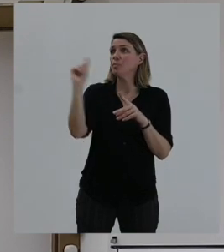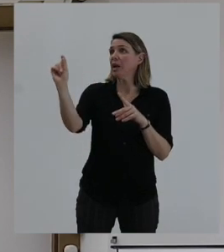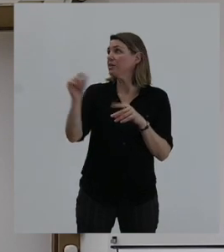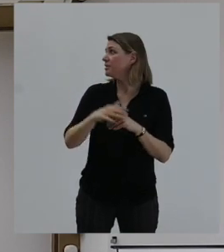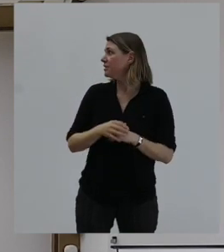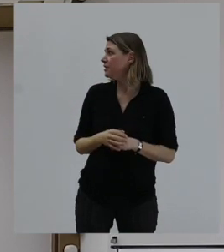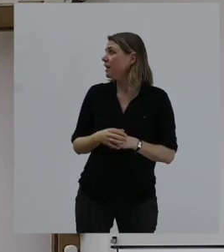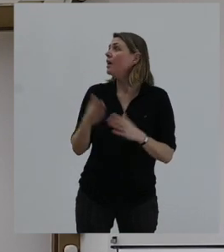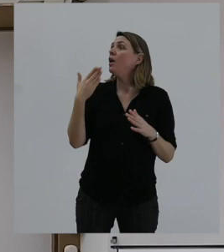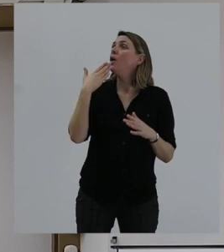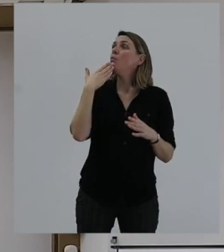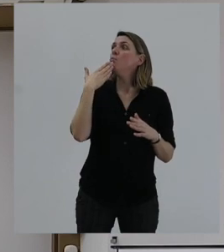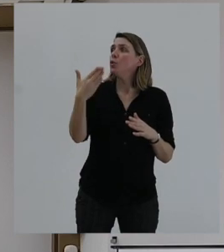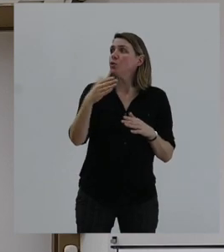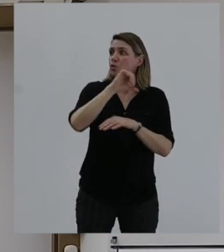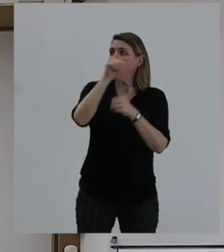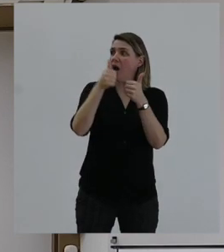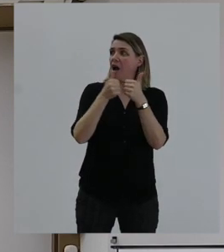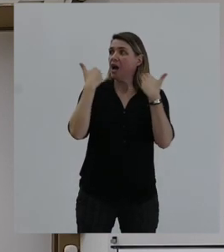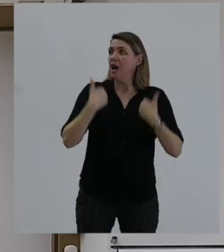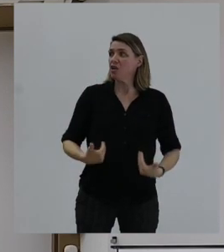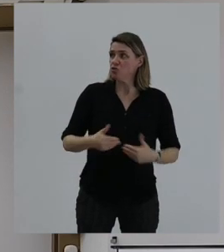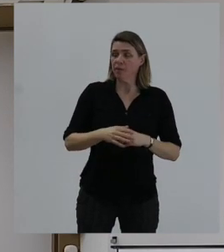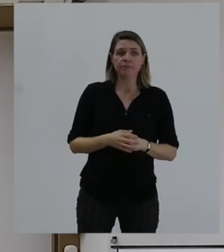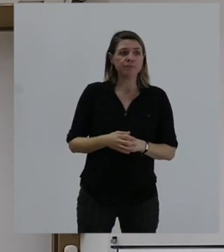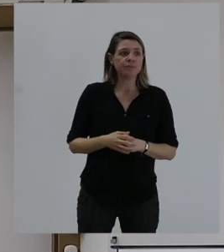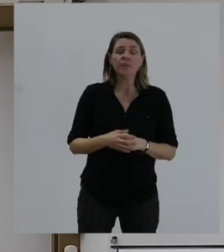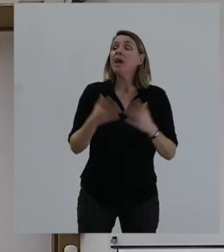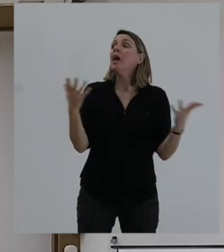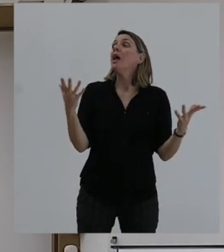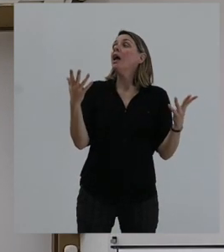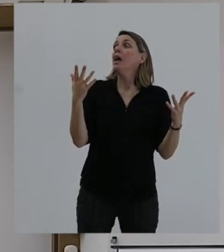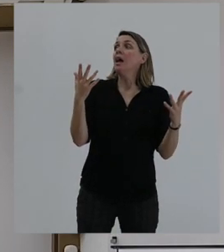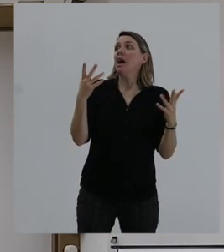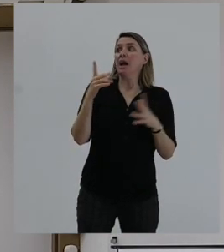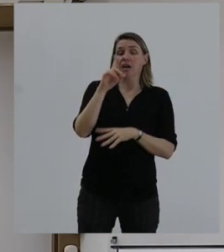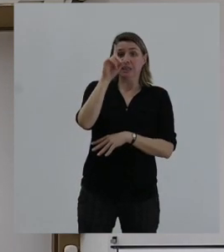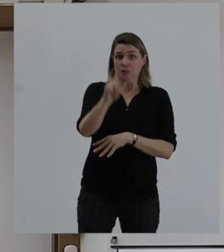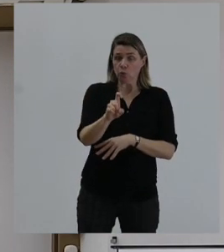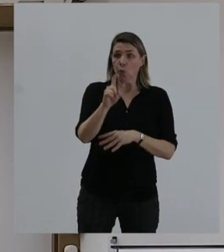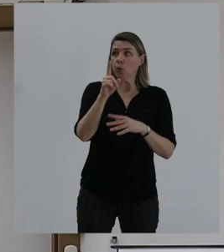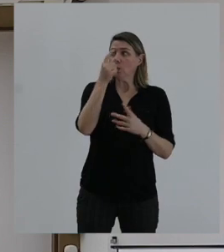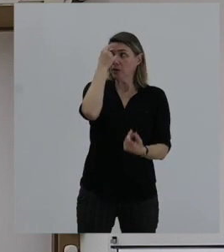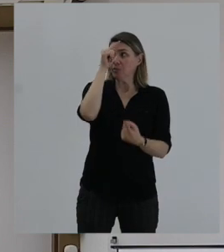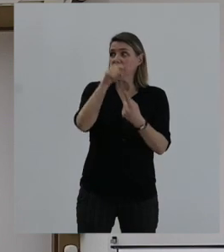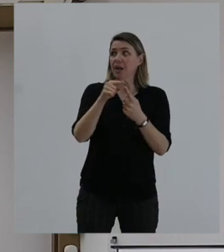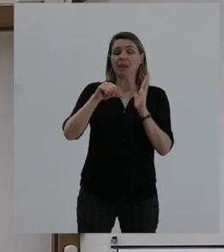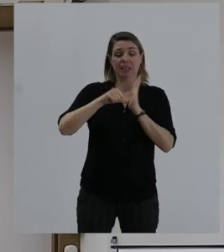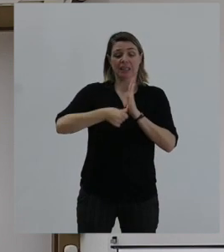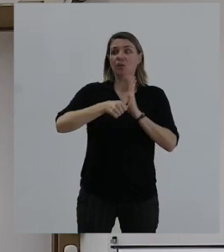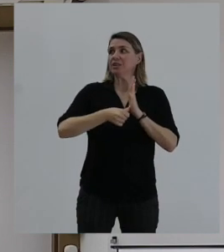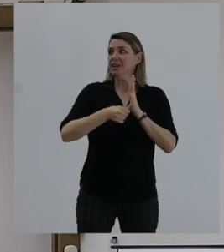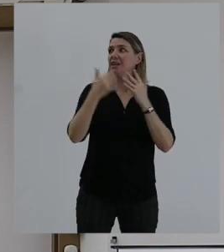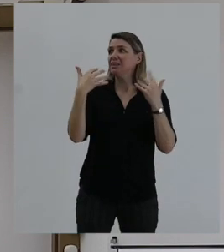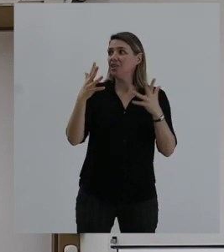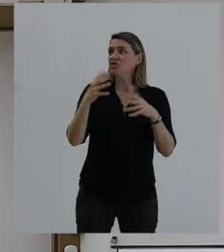Bonjour, je suis Nicolas Guilliot, je suis directeur adjoint de l'UFR Langue. Ma question est liée à cette question d'identité. Je l'ai